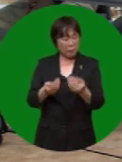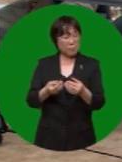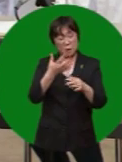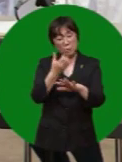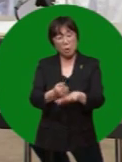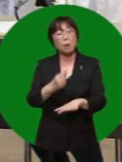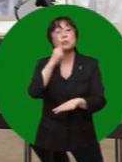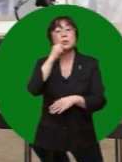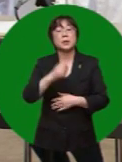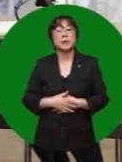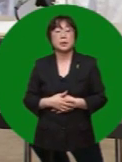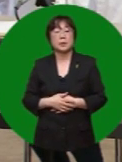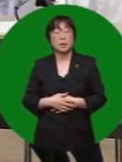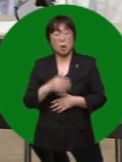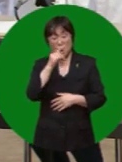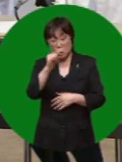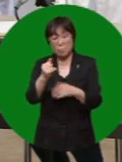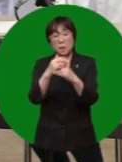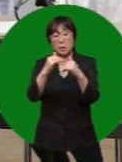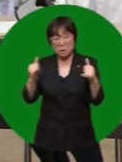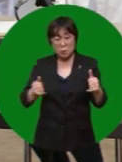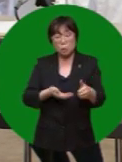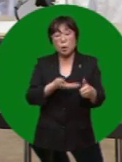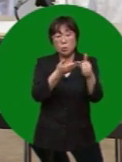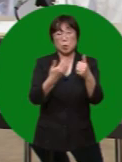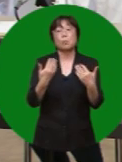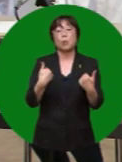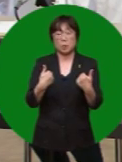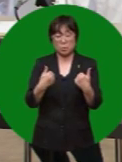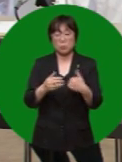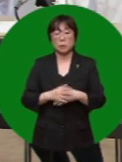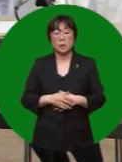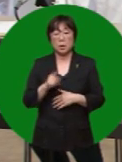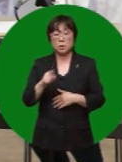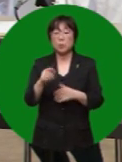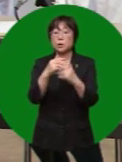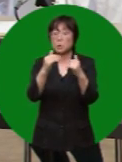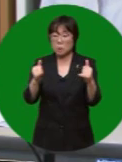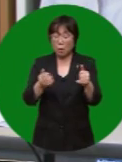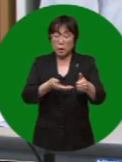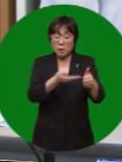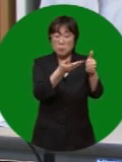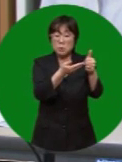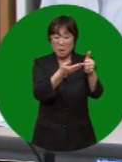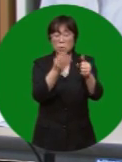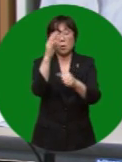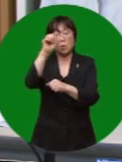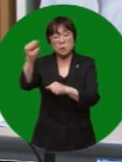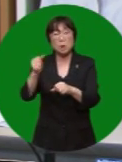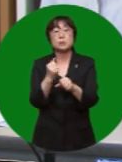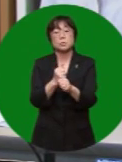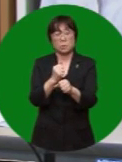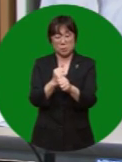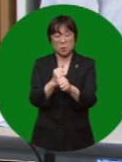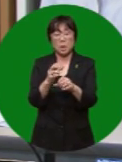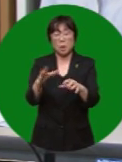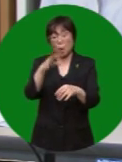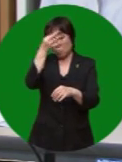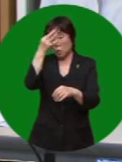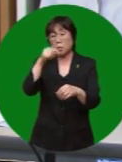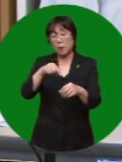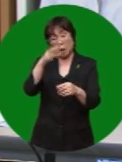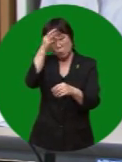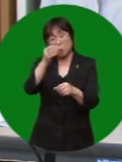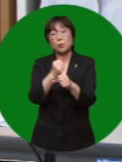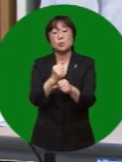ていうね、さらに今度はスペシャリストの育成もいるんじゃないかと、そうした形の人を育成をする講座を作っていくと、つまりプロ中のプロ